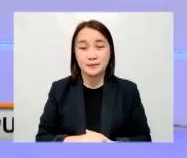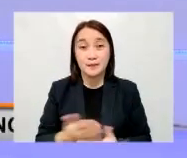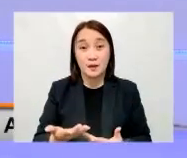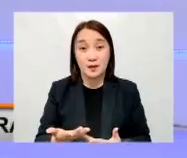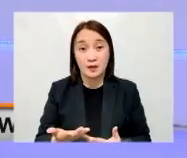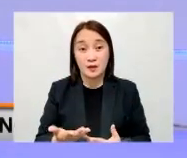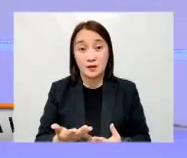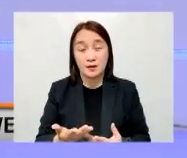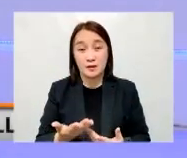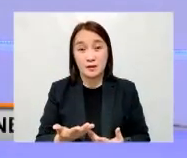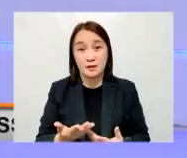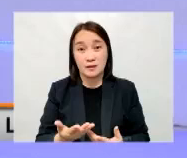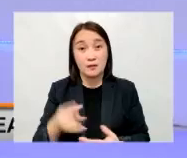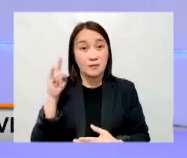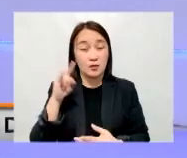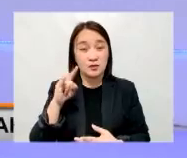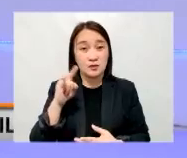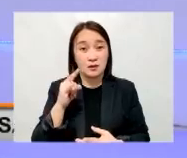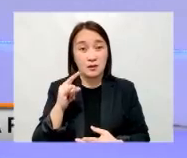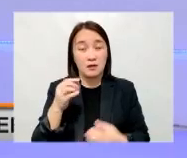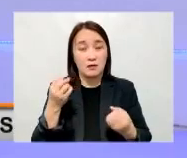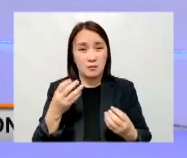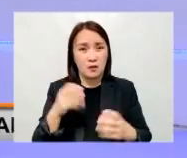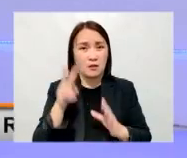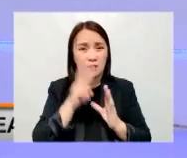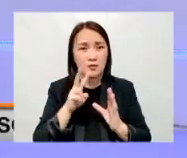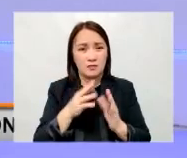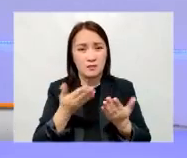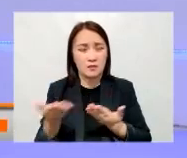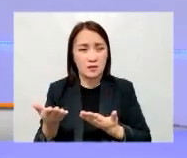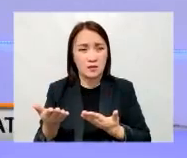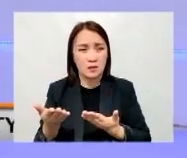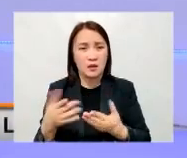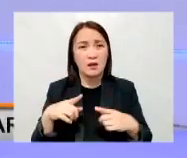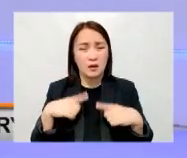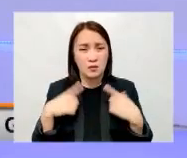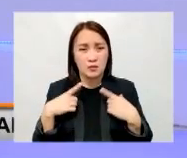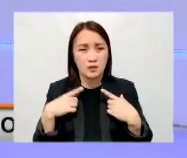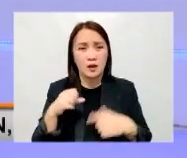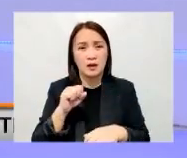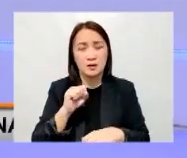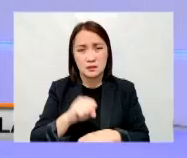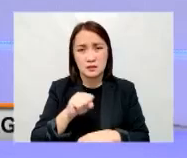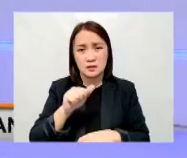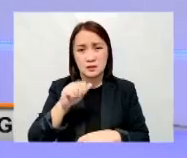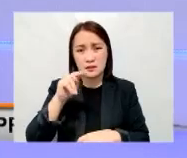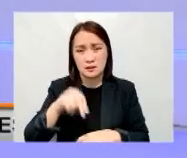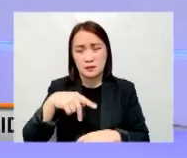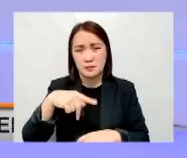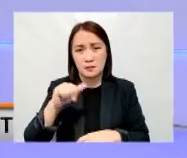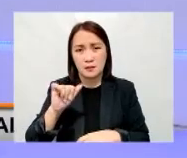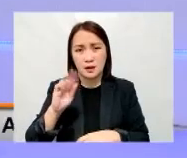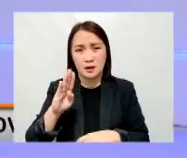pagkaladkad ng rider at kanyang angkas sa isang aso sa San Pablo, Laguna. Humarap sa News 5 ang mga sakay ng motor para linawin ang